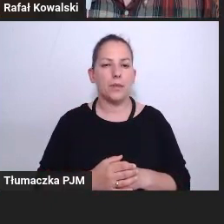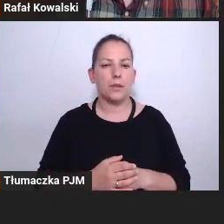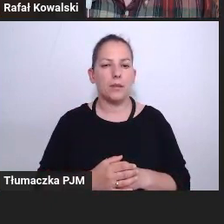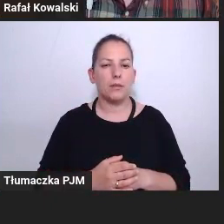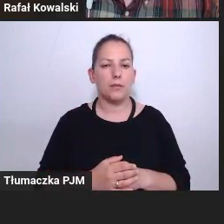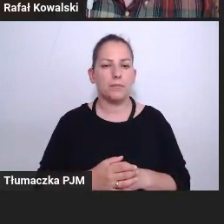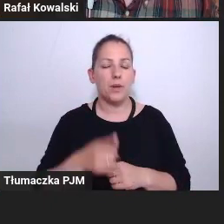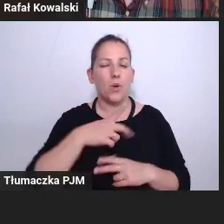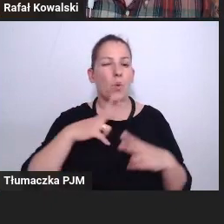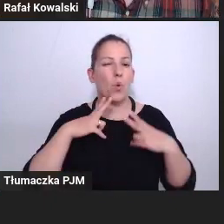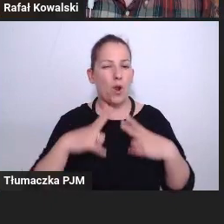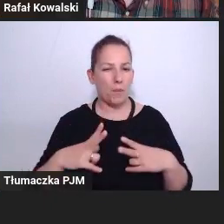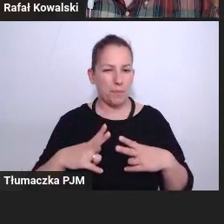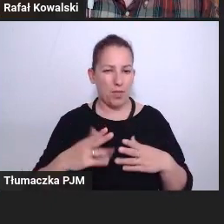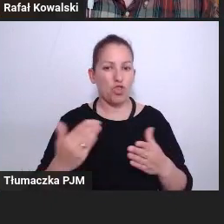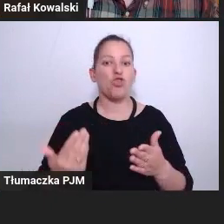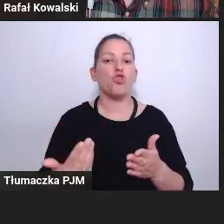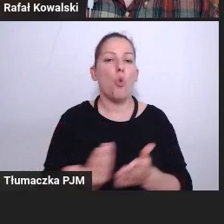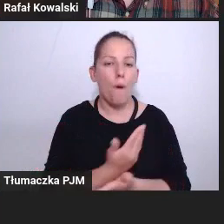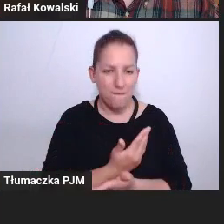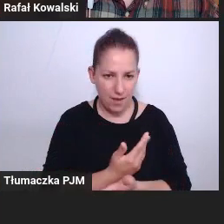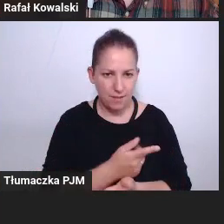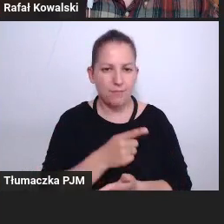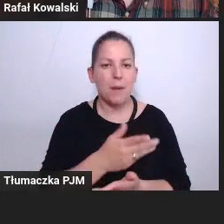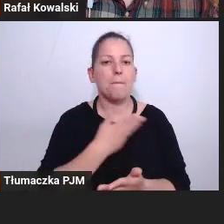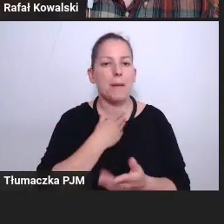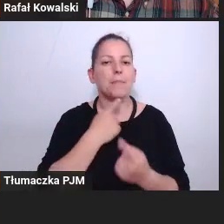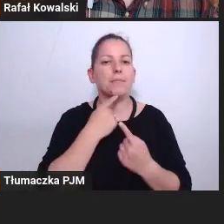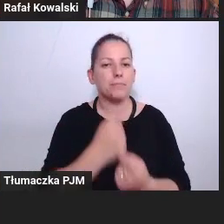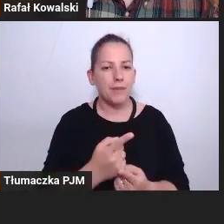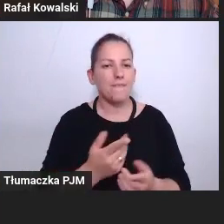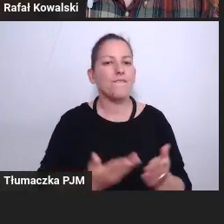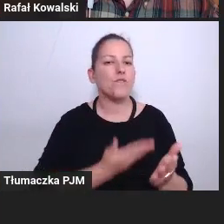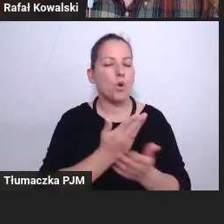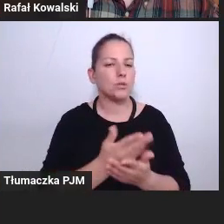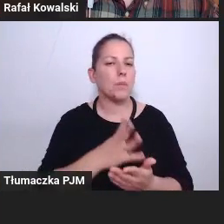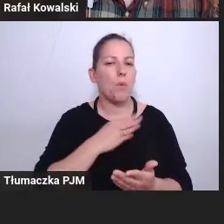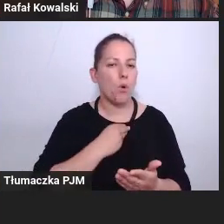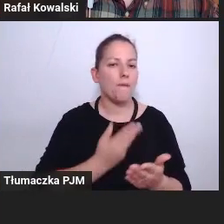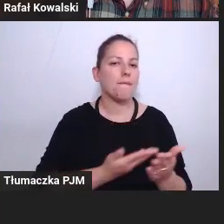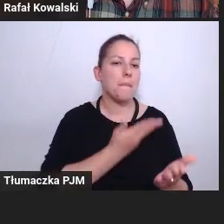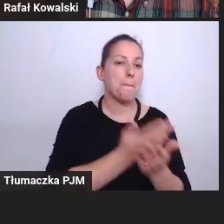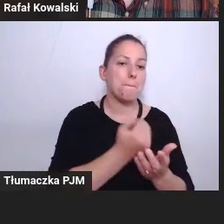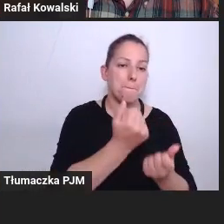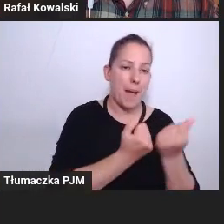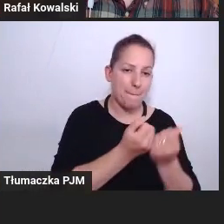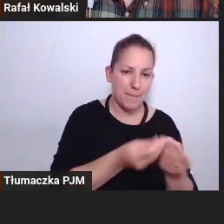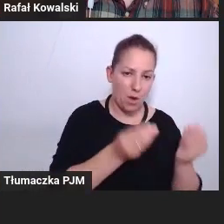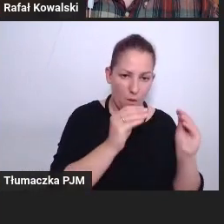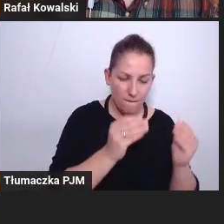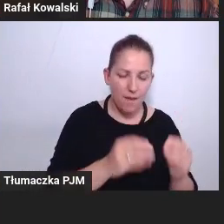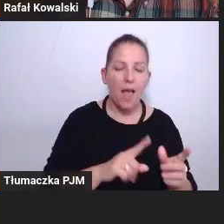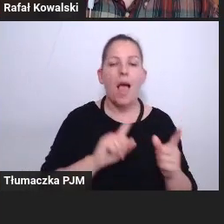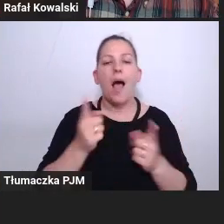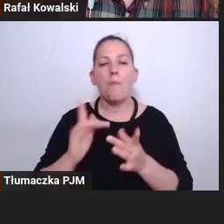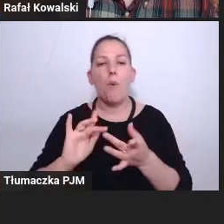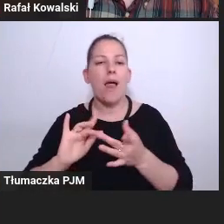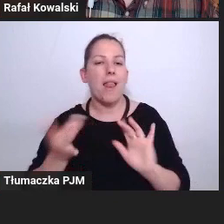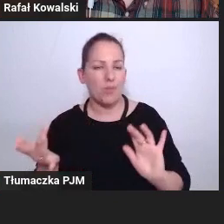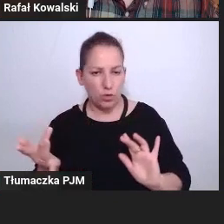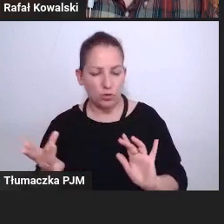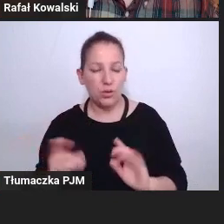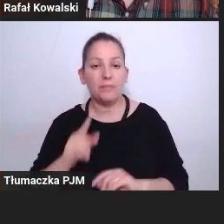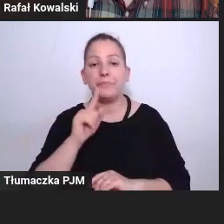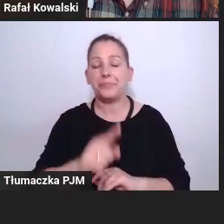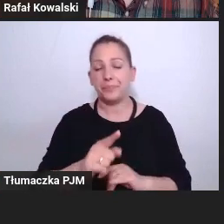te urlopy, które weszły nam nowe, mamy powiedziane, że wnioski mogą być składane w formie papierowej lub elektronicznej. Natomiast w